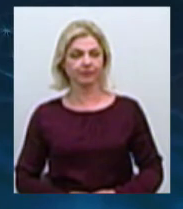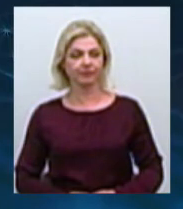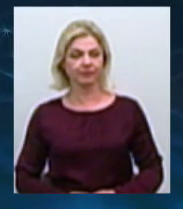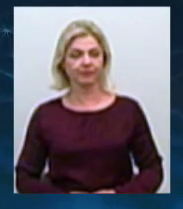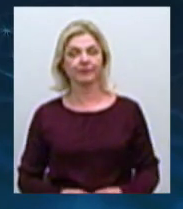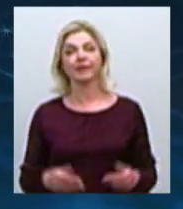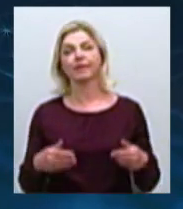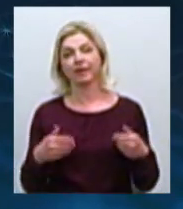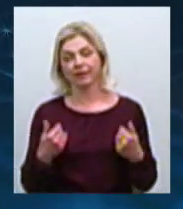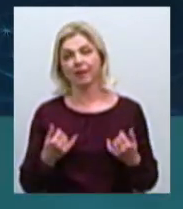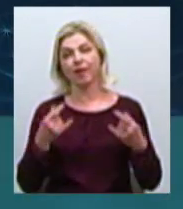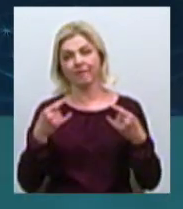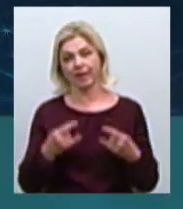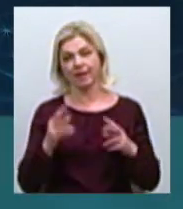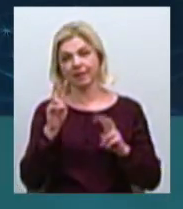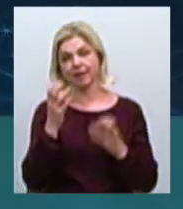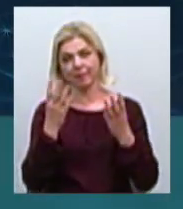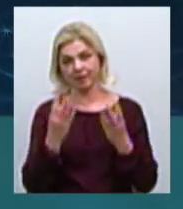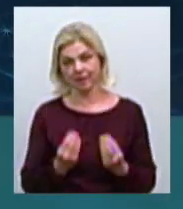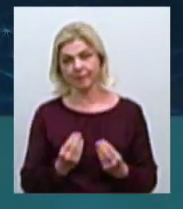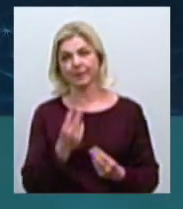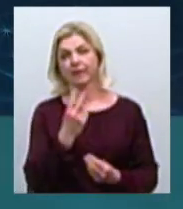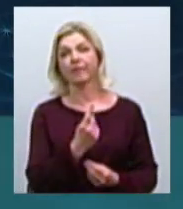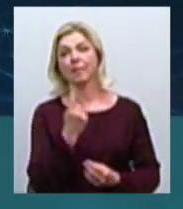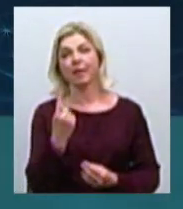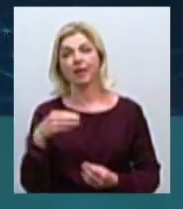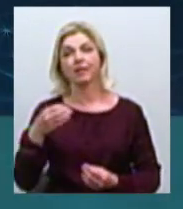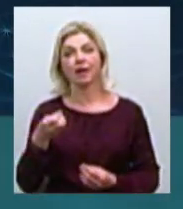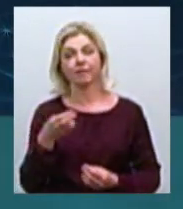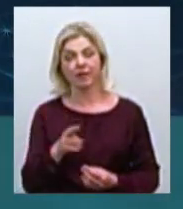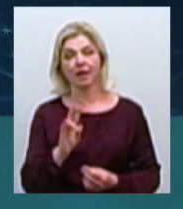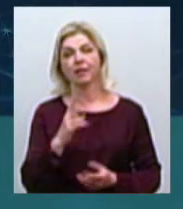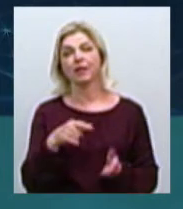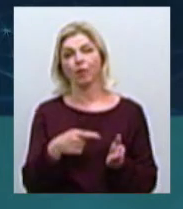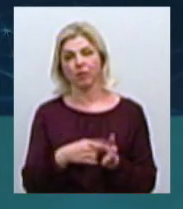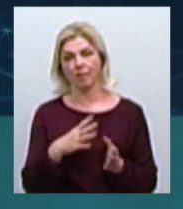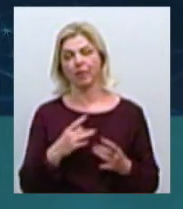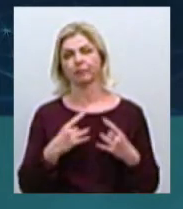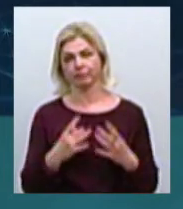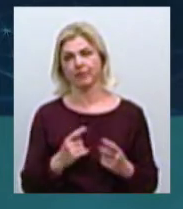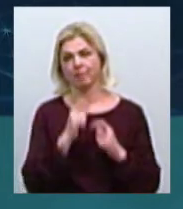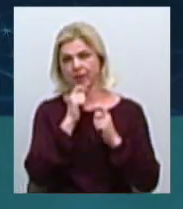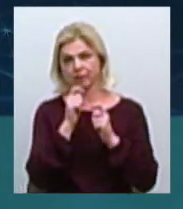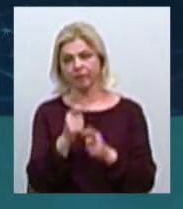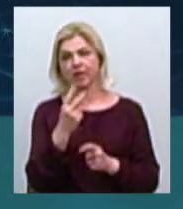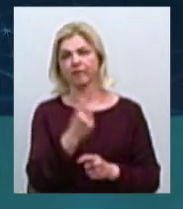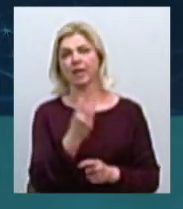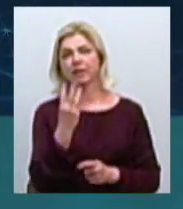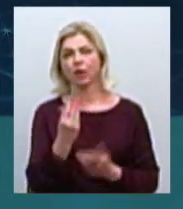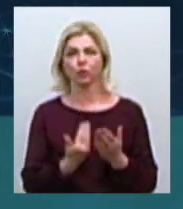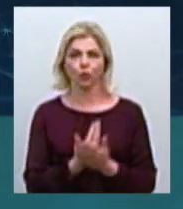Вітаю в прямому ефірі «Тема дня». Я Федір Бондар. 21 травня в Миколаїві було урочисто презентовано 23 нові